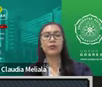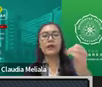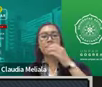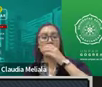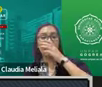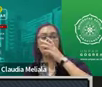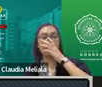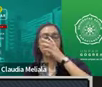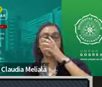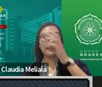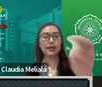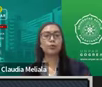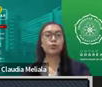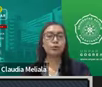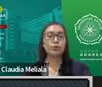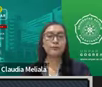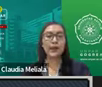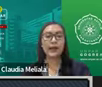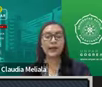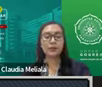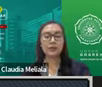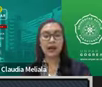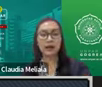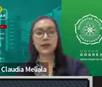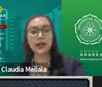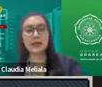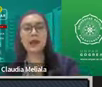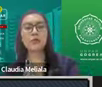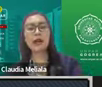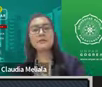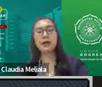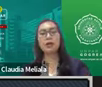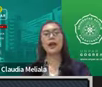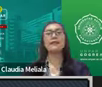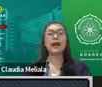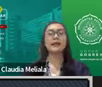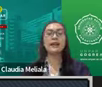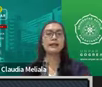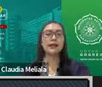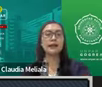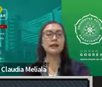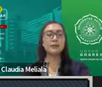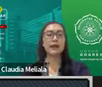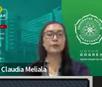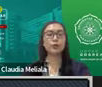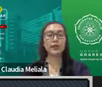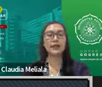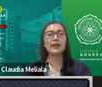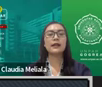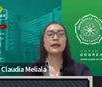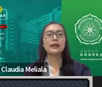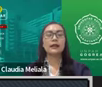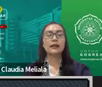Oke, berikutnya ada pasal 16 ayat 1 huruf B itu bicara mengenai melakukan pengelolaan tahanan dan barang